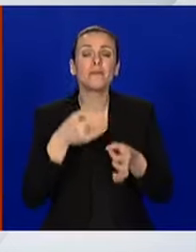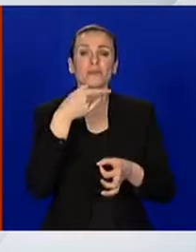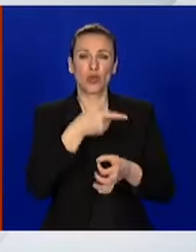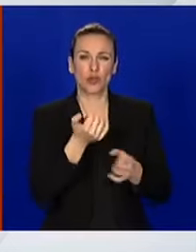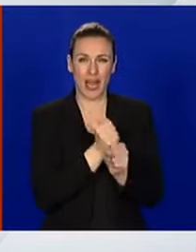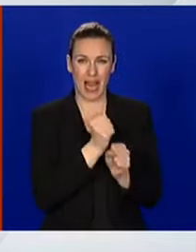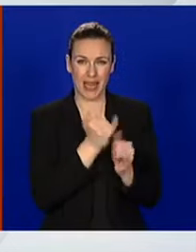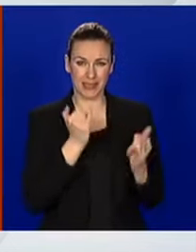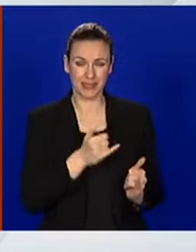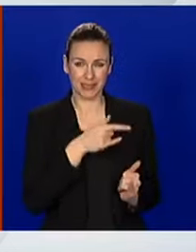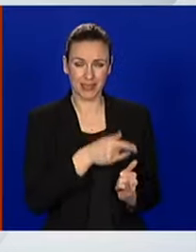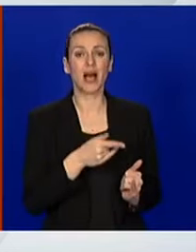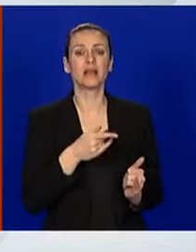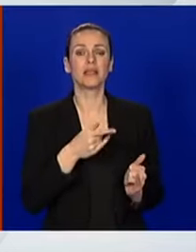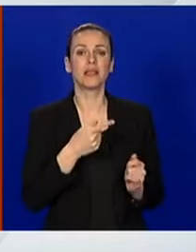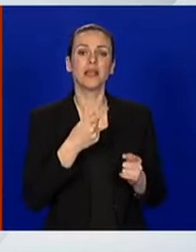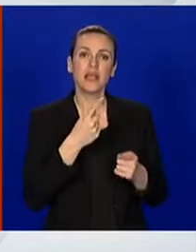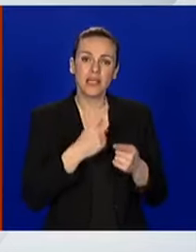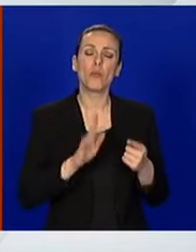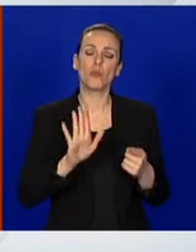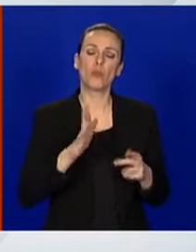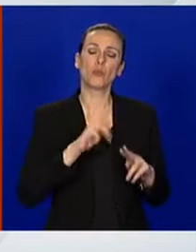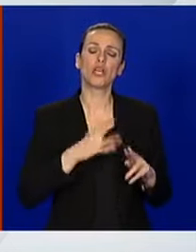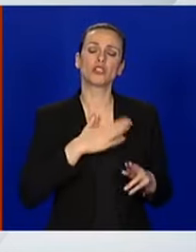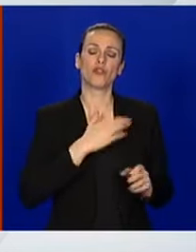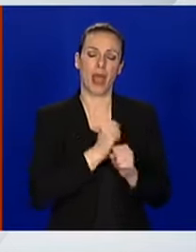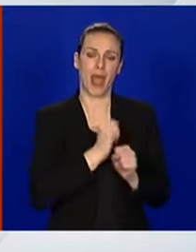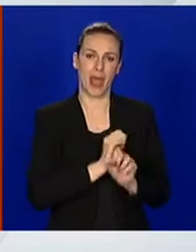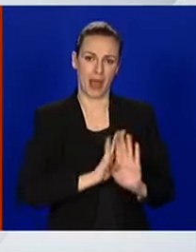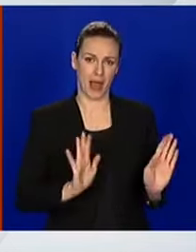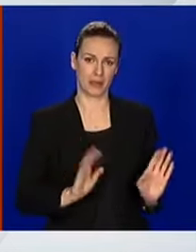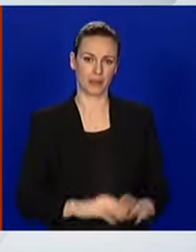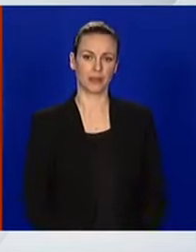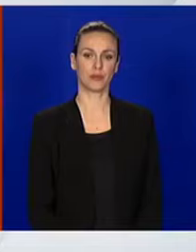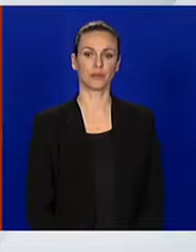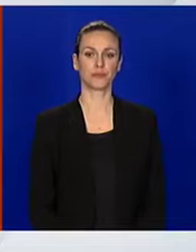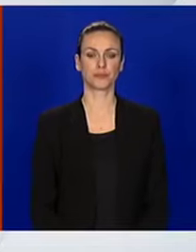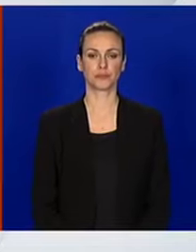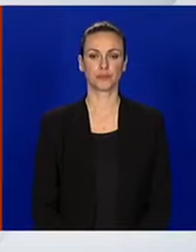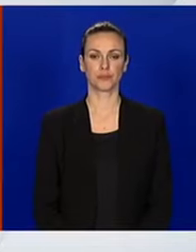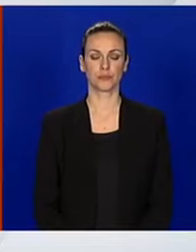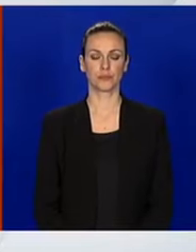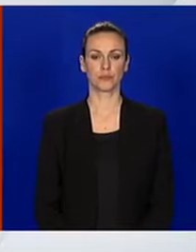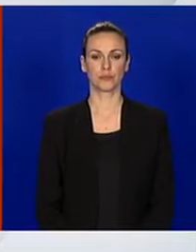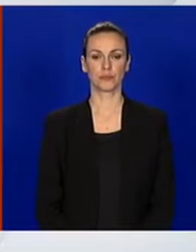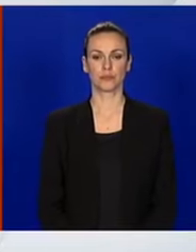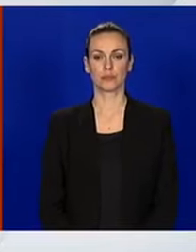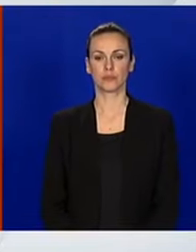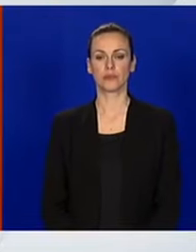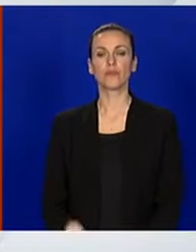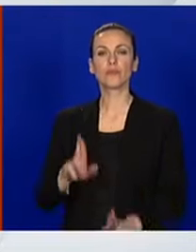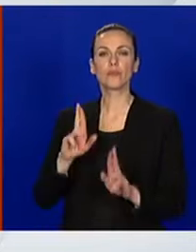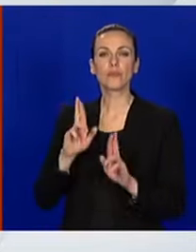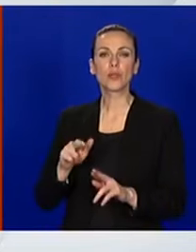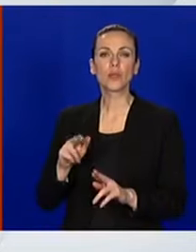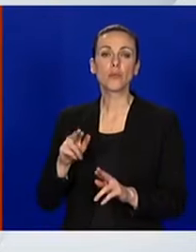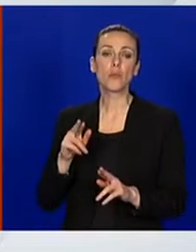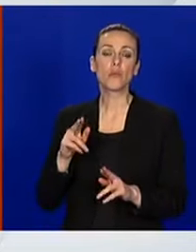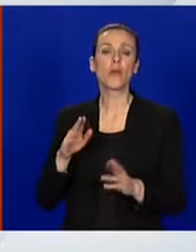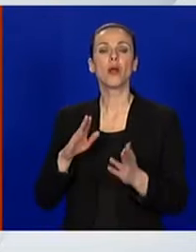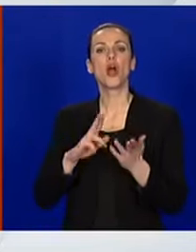provode, svoj dio posla odraditi. kaže Martina Bolšec, Oblak Nova